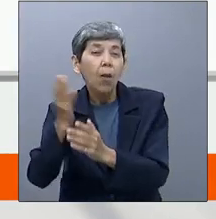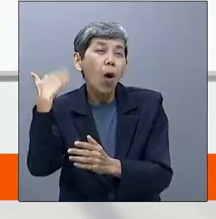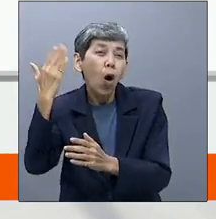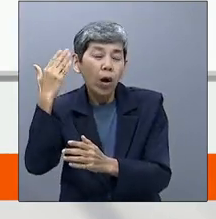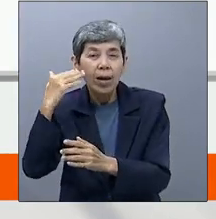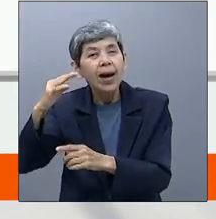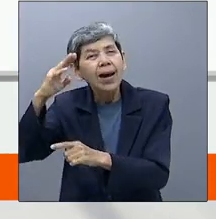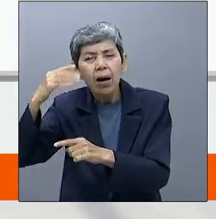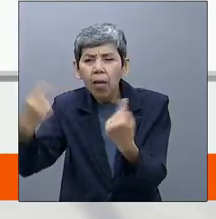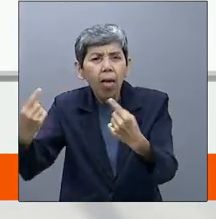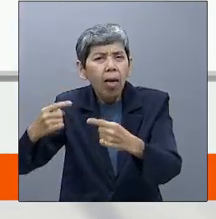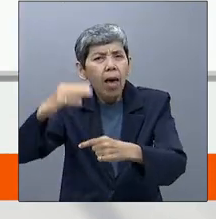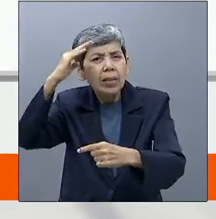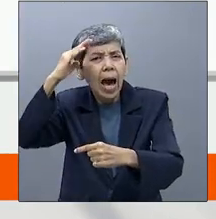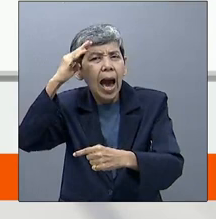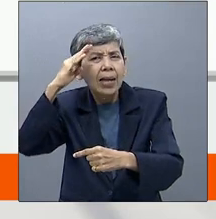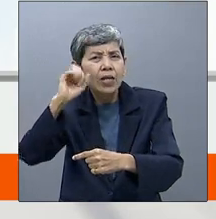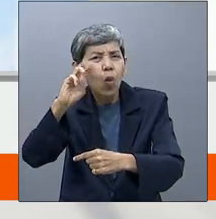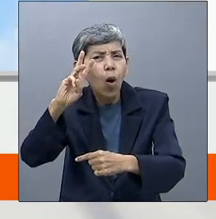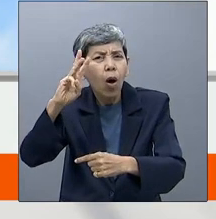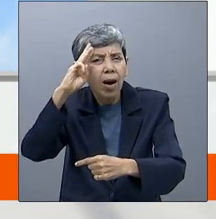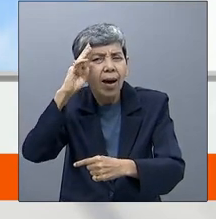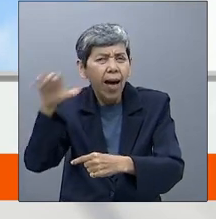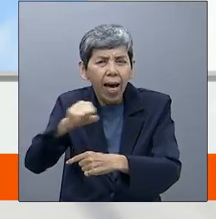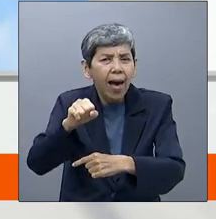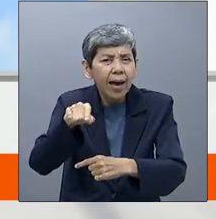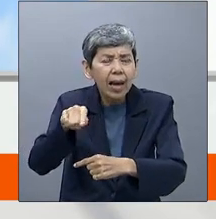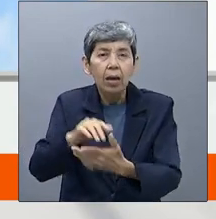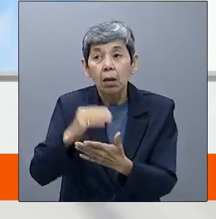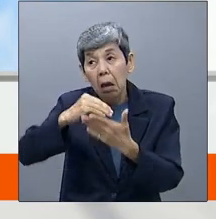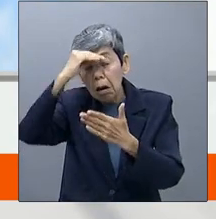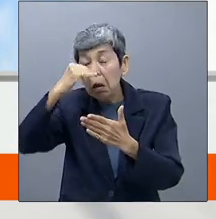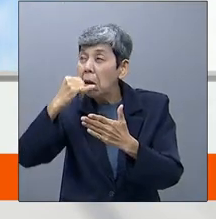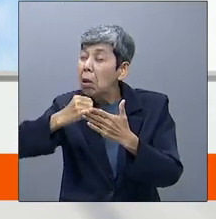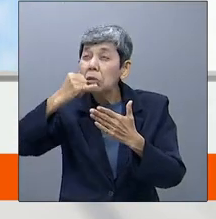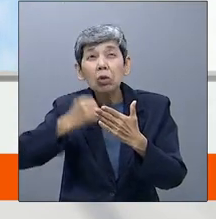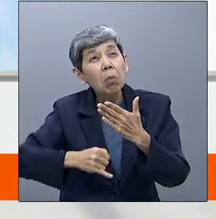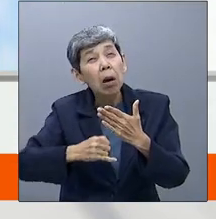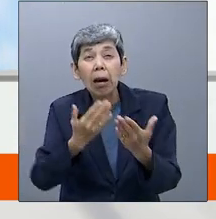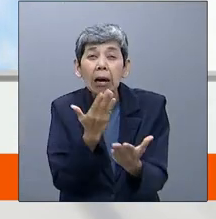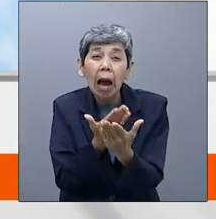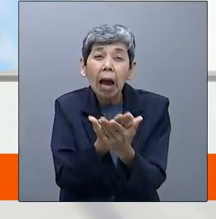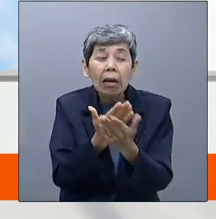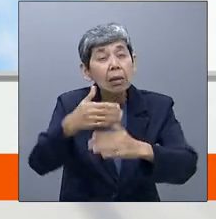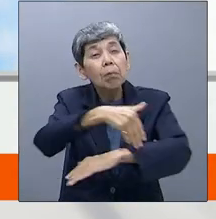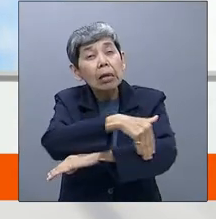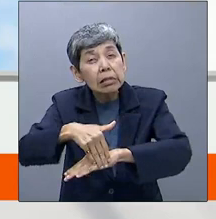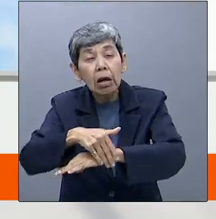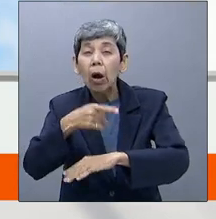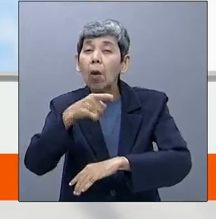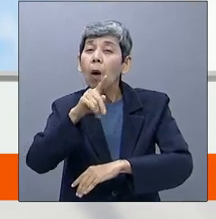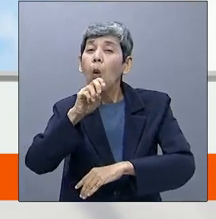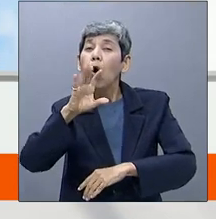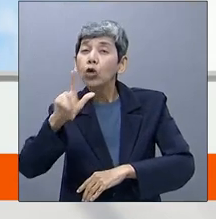กับที่เป็นอะไรกับสวเนี่ยนะจบไอ้การเงินบัญชีมาปวช